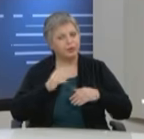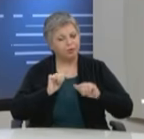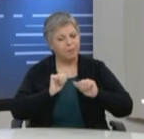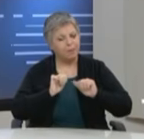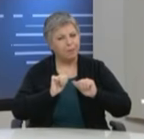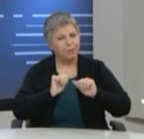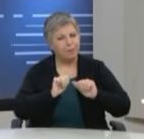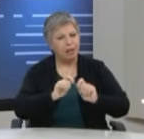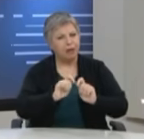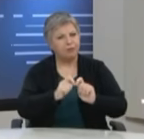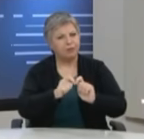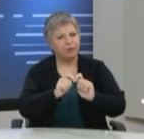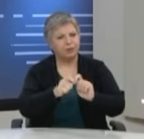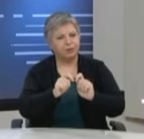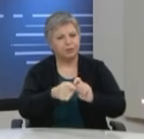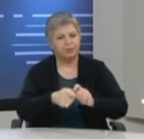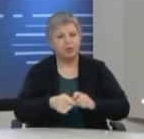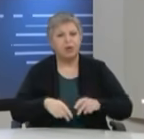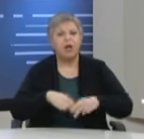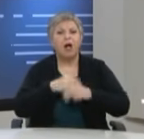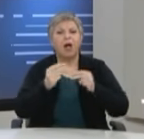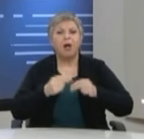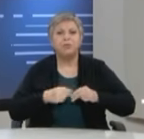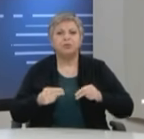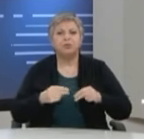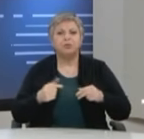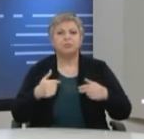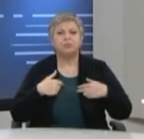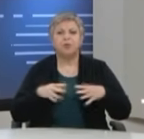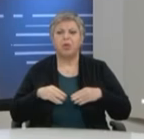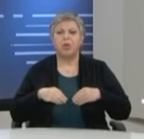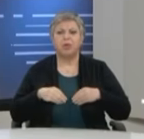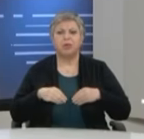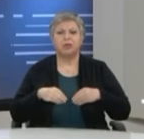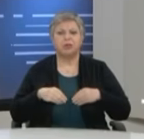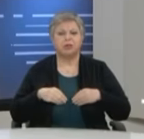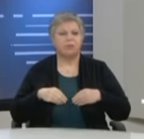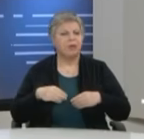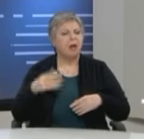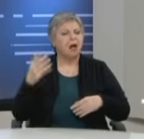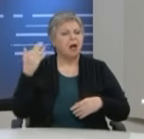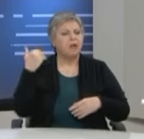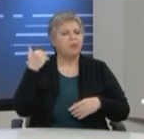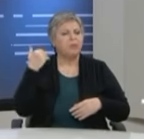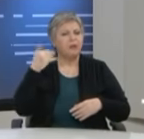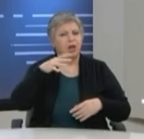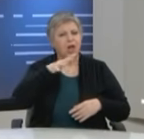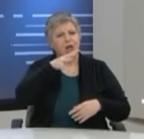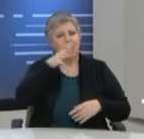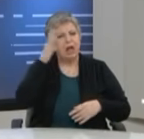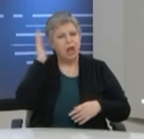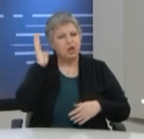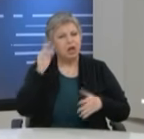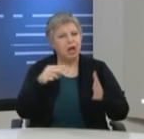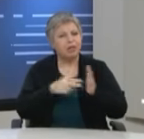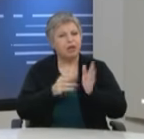αυξανόταν. Έγινε τελικά εθνικό μπούμεραν. Ήδη από το καλοκαίρι του 2018, για